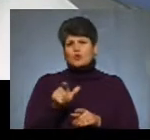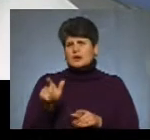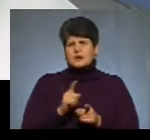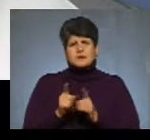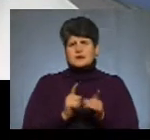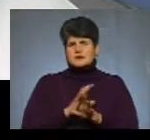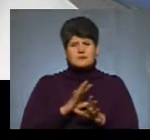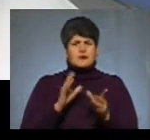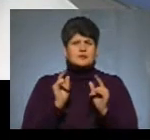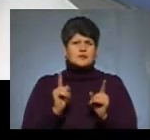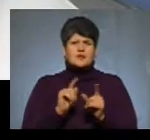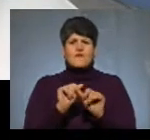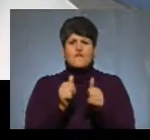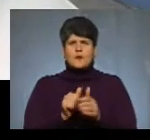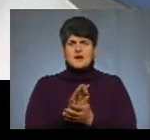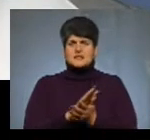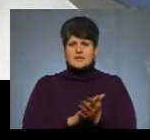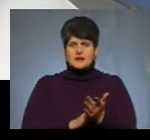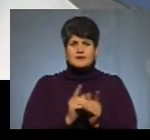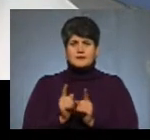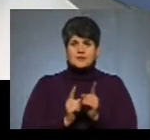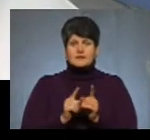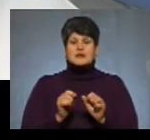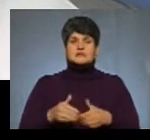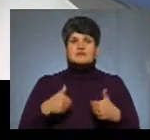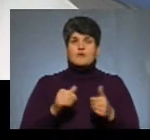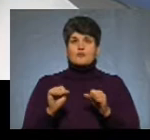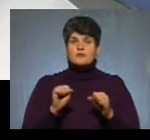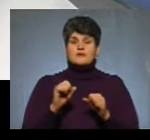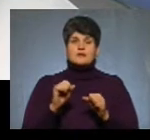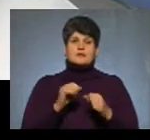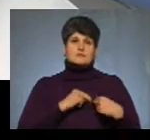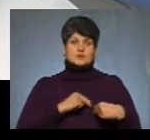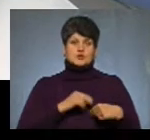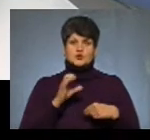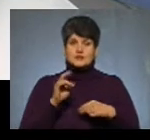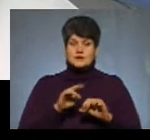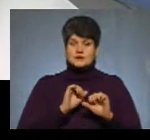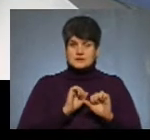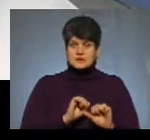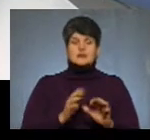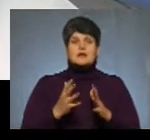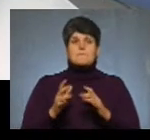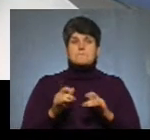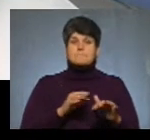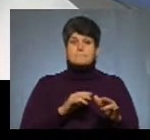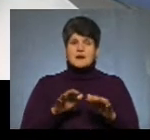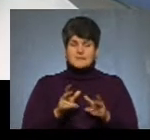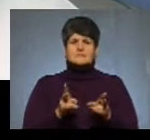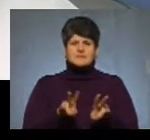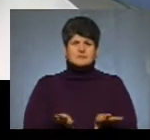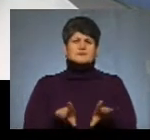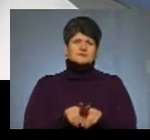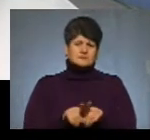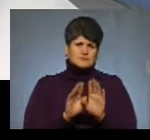міняється, тільки сама форма заяви, вона звертається в управління соціального захисту. Механізм призначення субсидій, так як я сказав раніше, він залишився